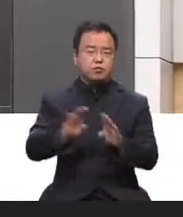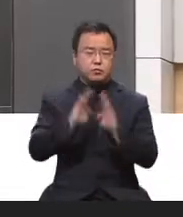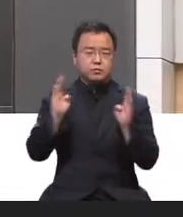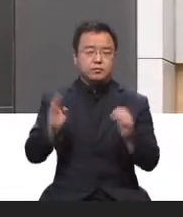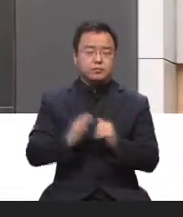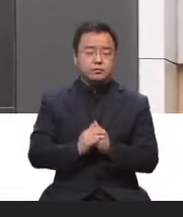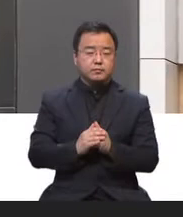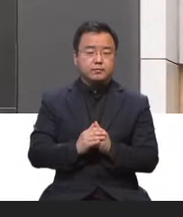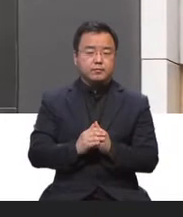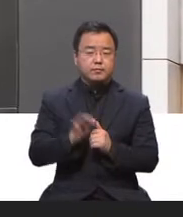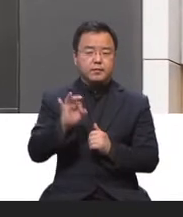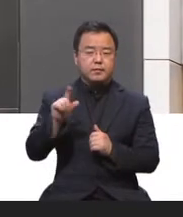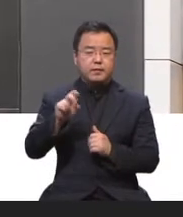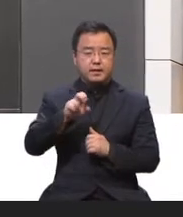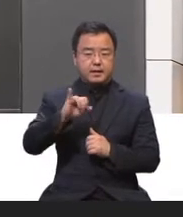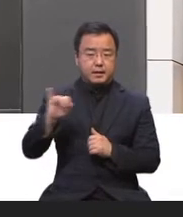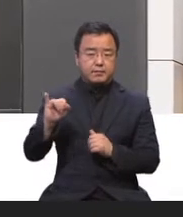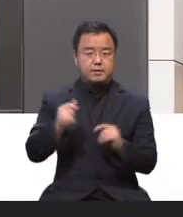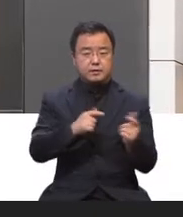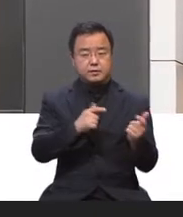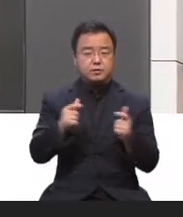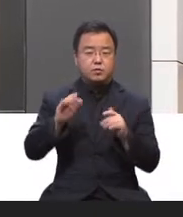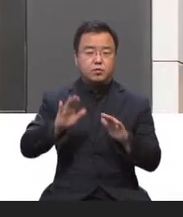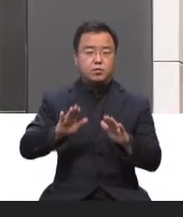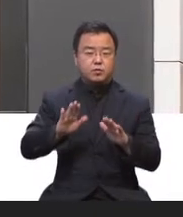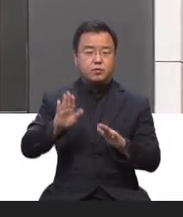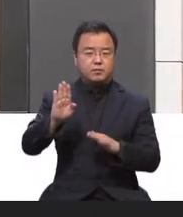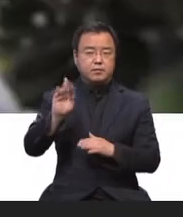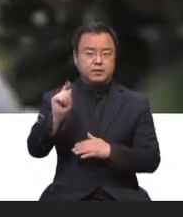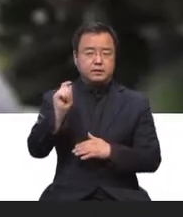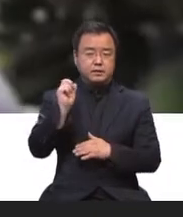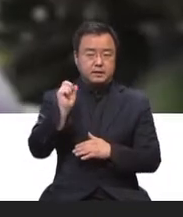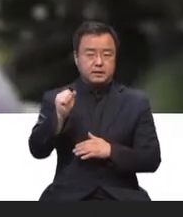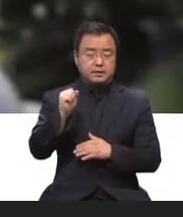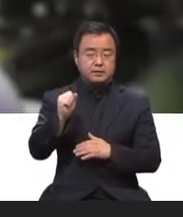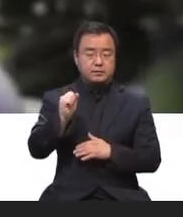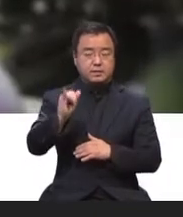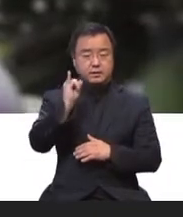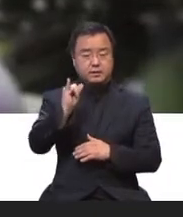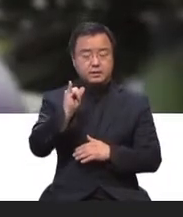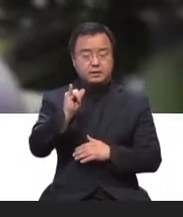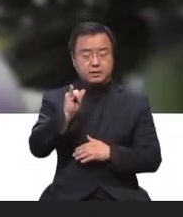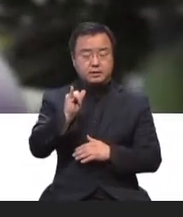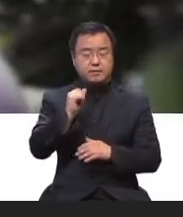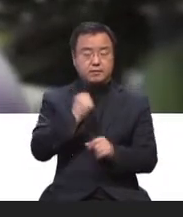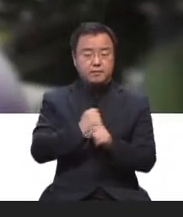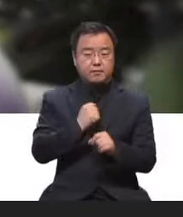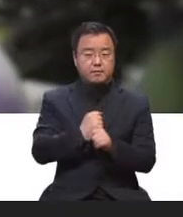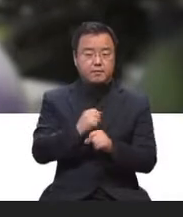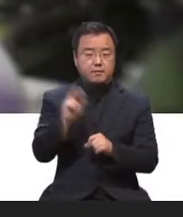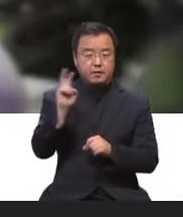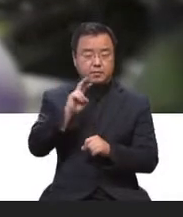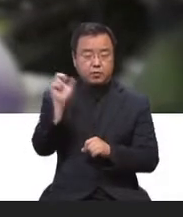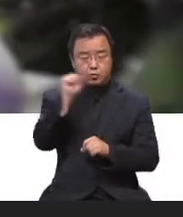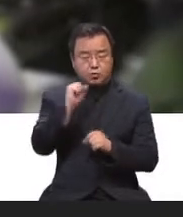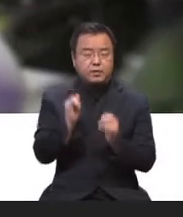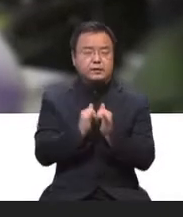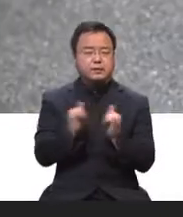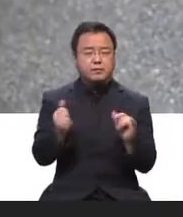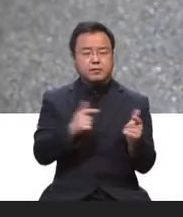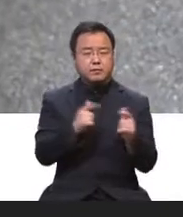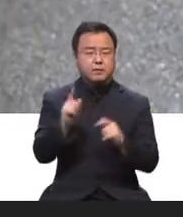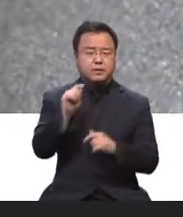방탄소년단의 팬덤 아미도 오늘의 방탄소년단을 일깨 한 강력한 지지자들인 아미도 27일 오전 트위터를